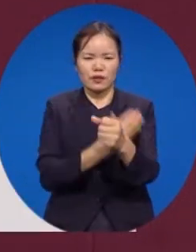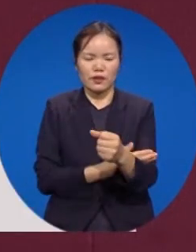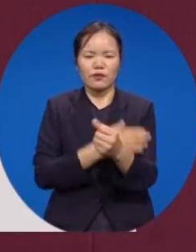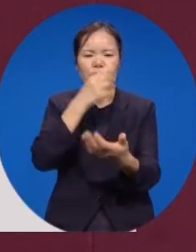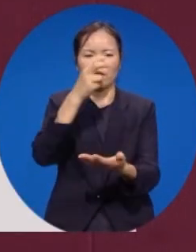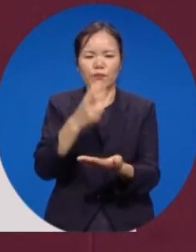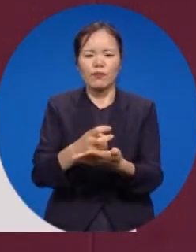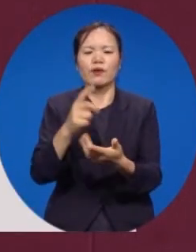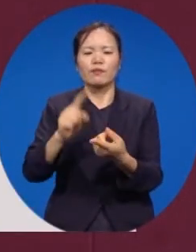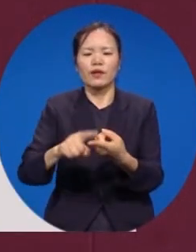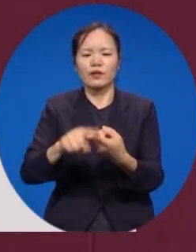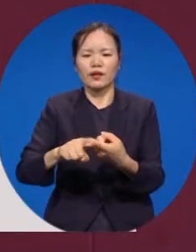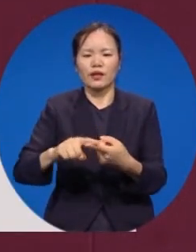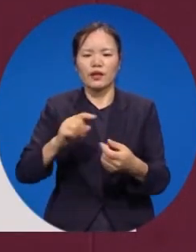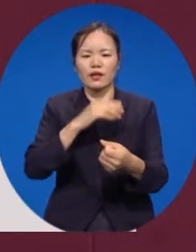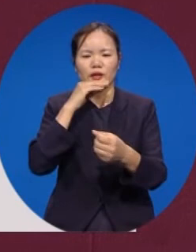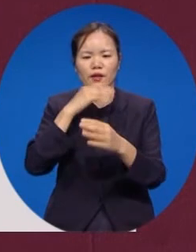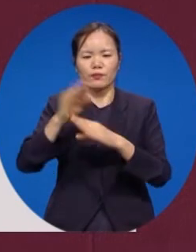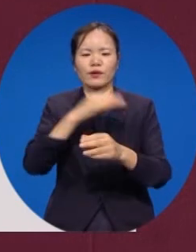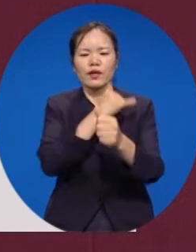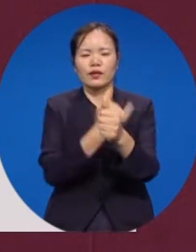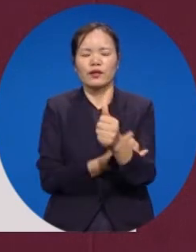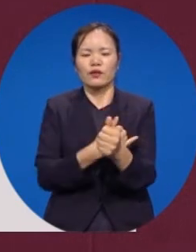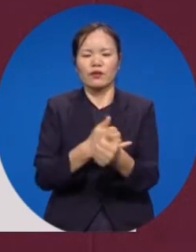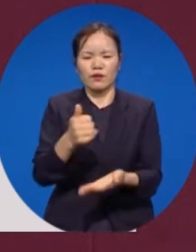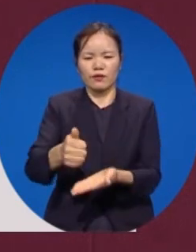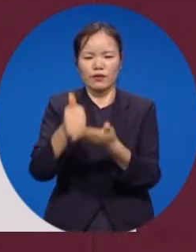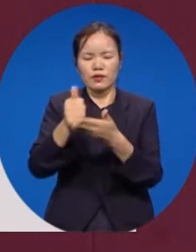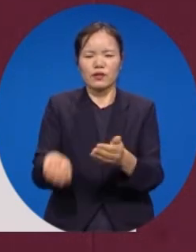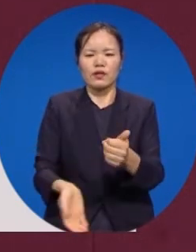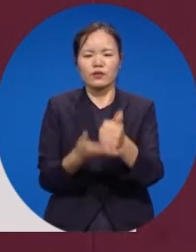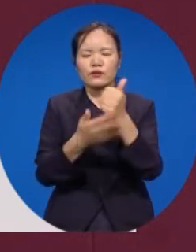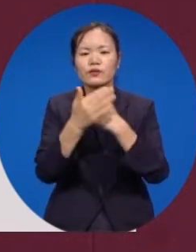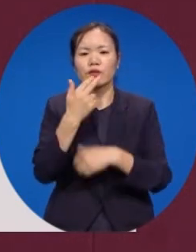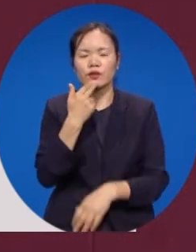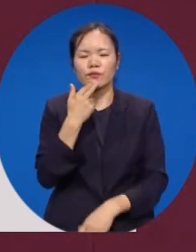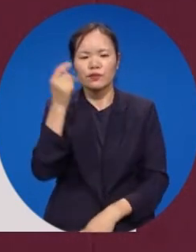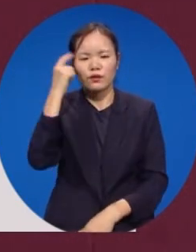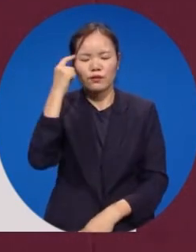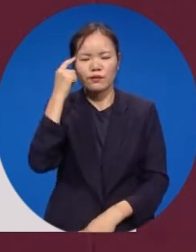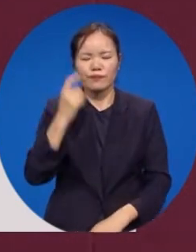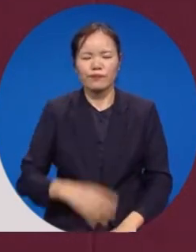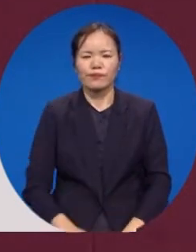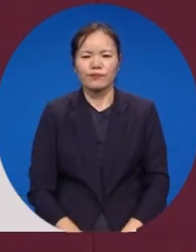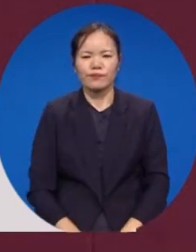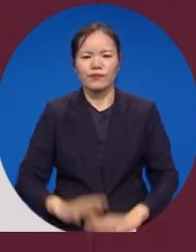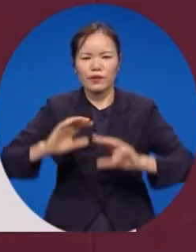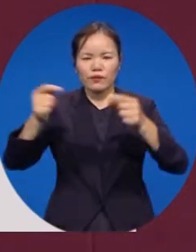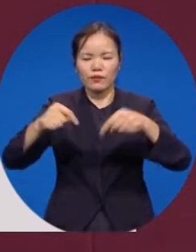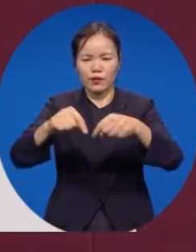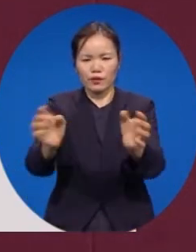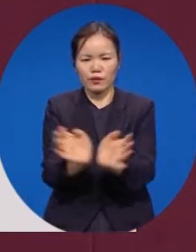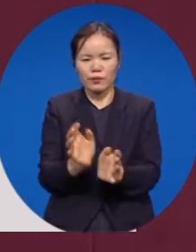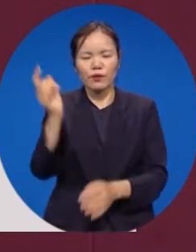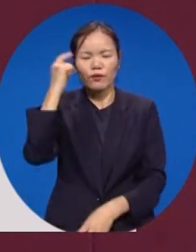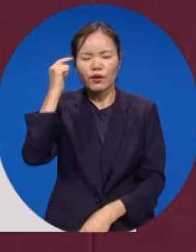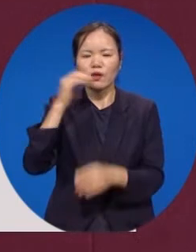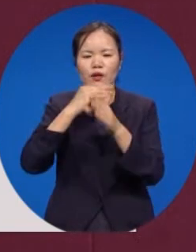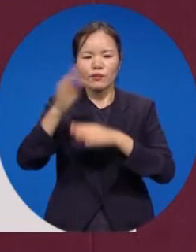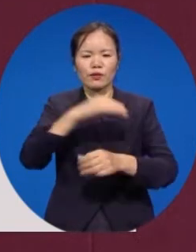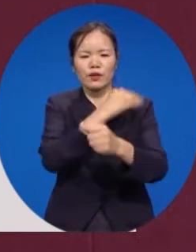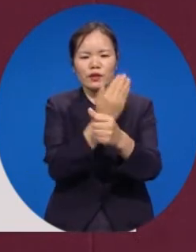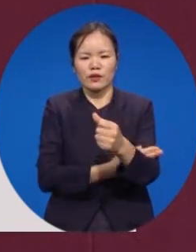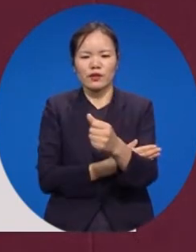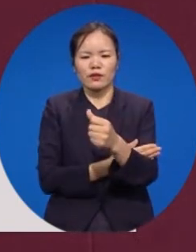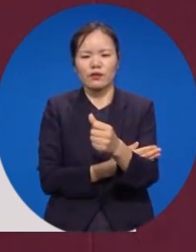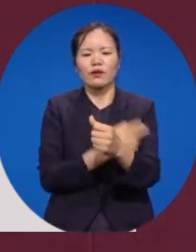따른 북한인권재단 이사를 왜 추천하지 않고 있습니까? 그리고 외교부는 왜